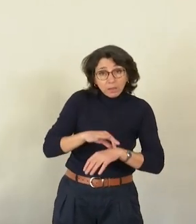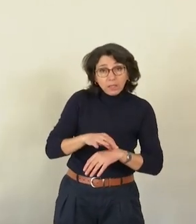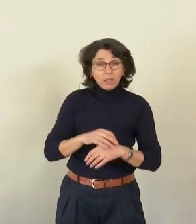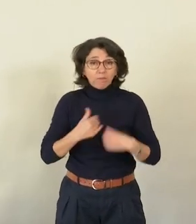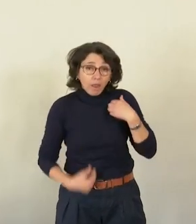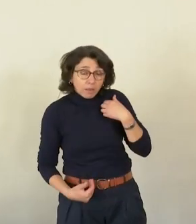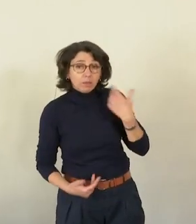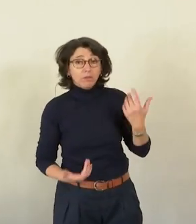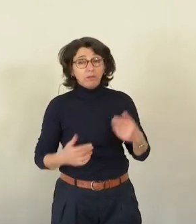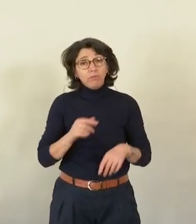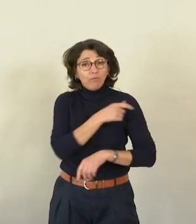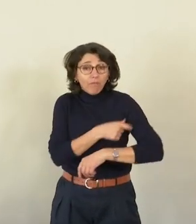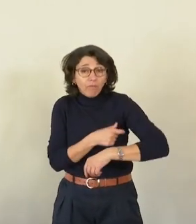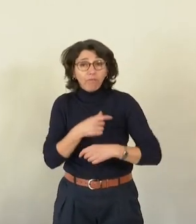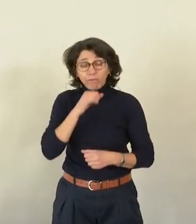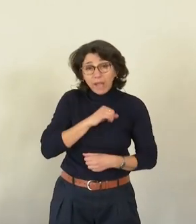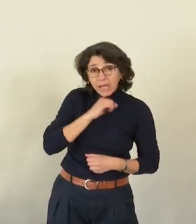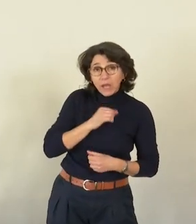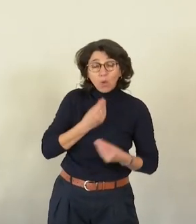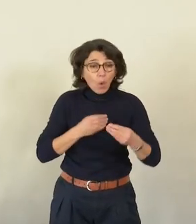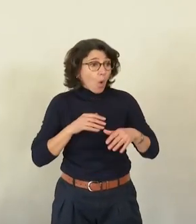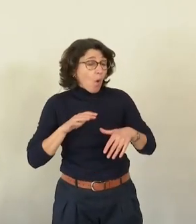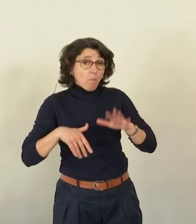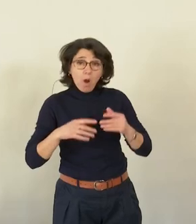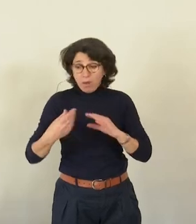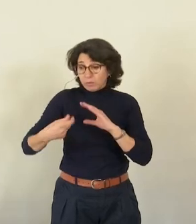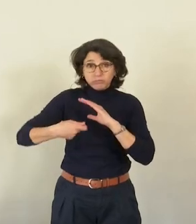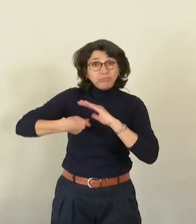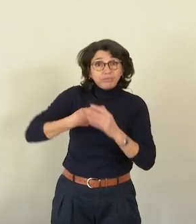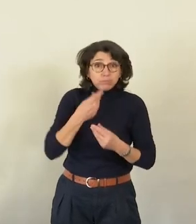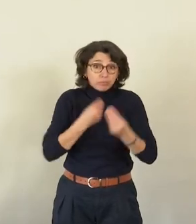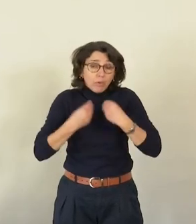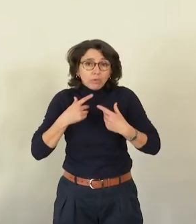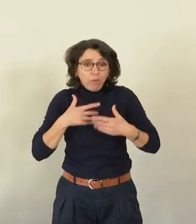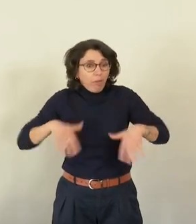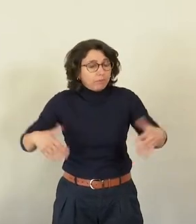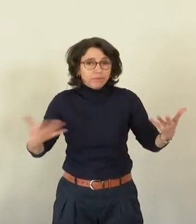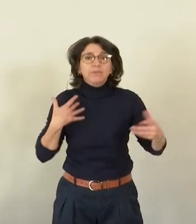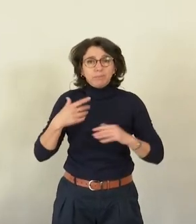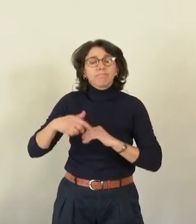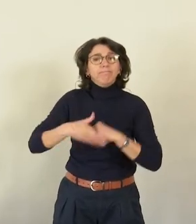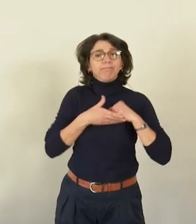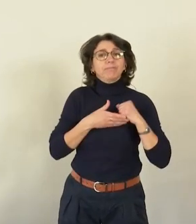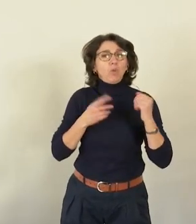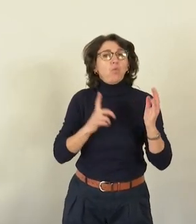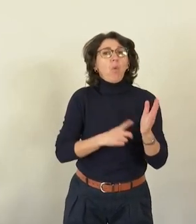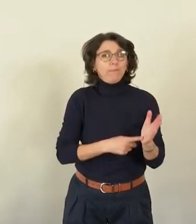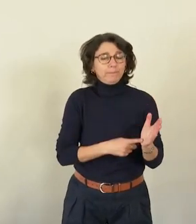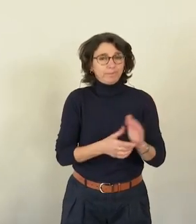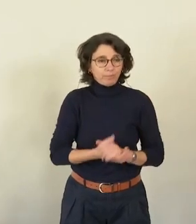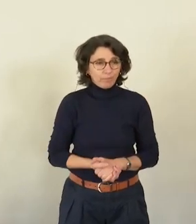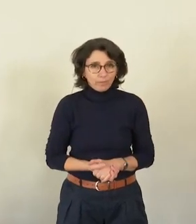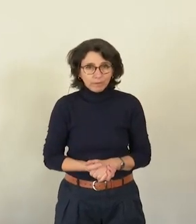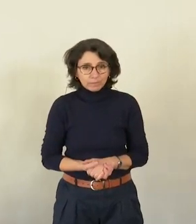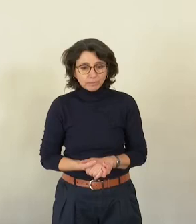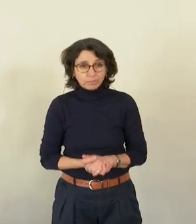vieillesse ou dans les autres cas de perte de ses moyens de subsistance par suite de circonstances indépendantes de sa volonté